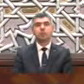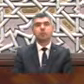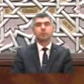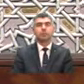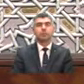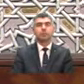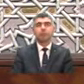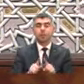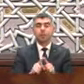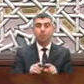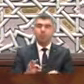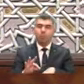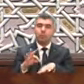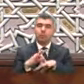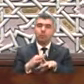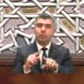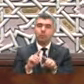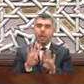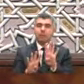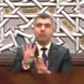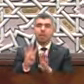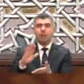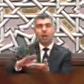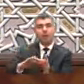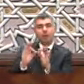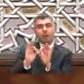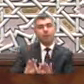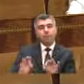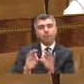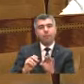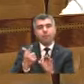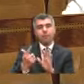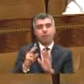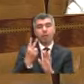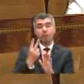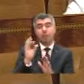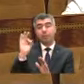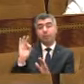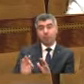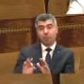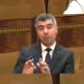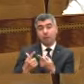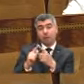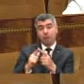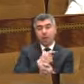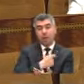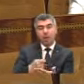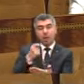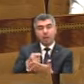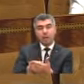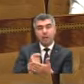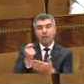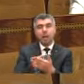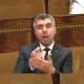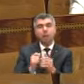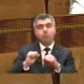زواج القصيرات الذي يشكل أكثر من 7% من حالات الزواج بالمغرب، وإفراط القضاء في قبول طلبات